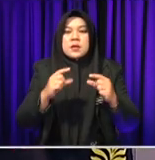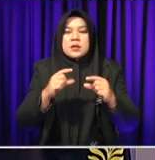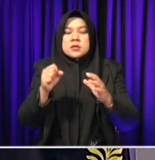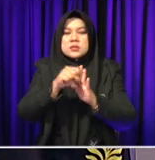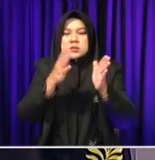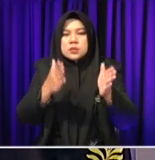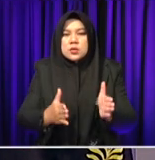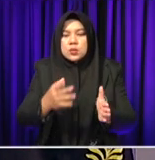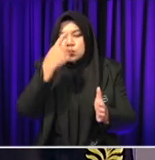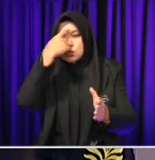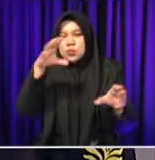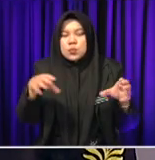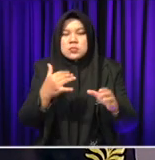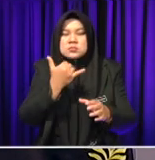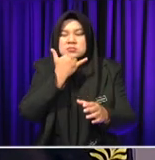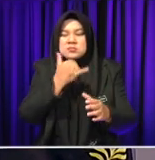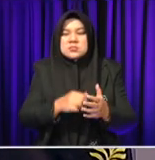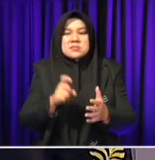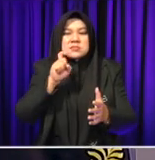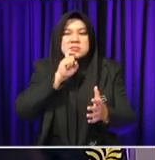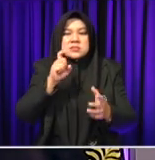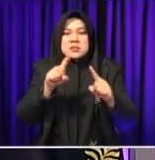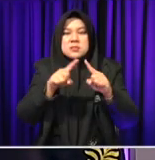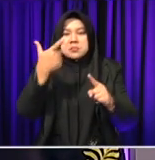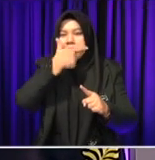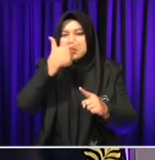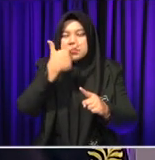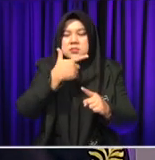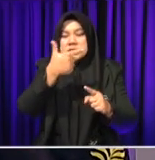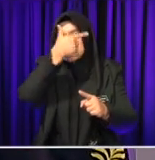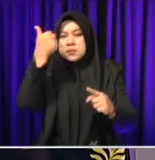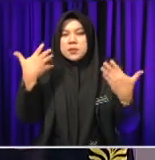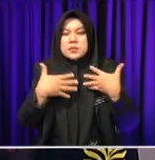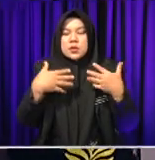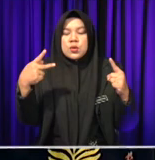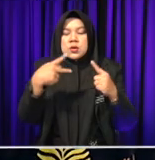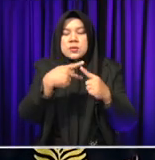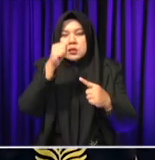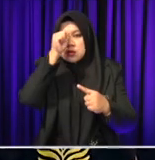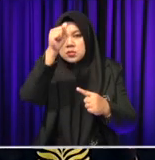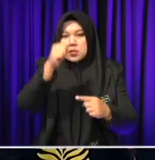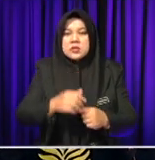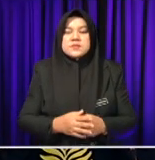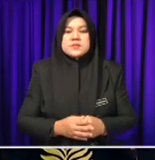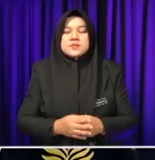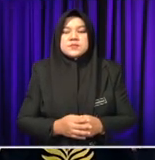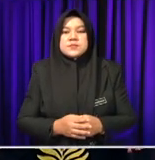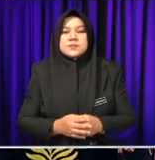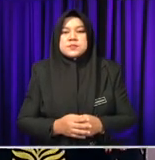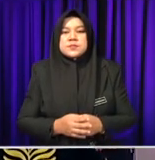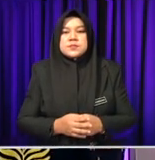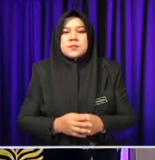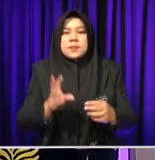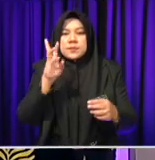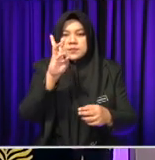diajak untuk melakukan maksiat Tetapi dia menolak oleh kerana dia takut kepada Allah okey seterusnya golongan yang